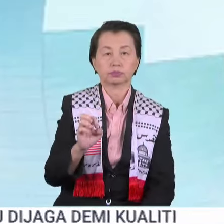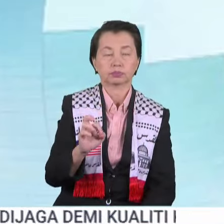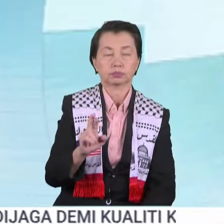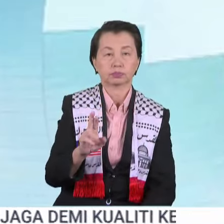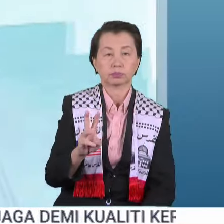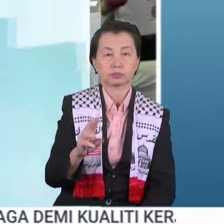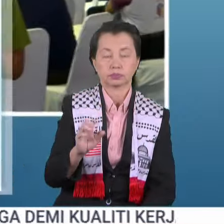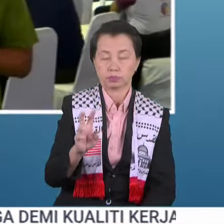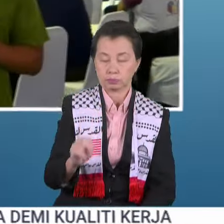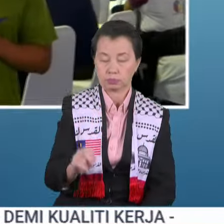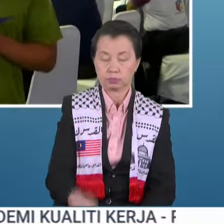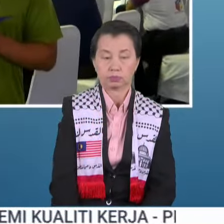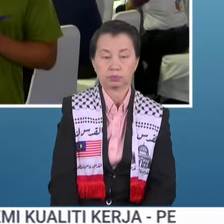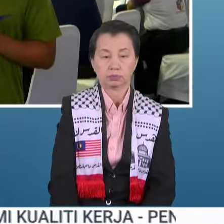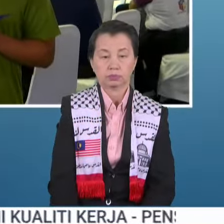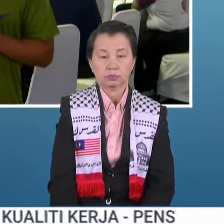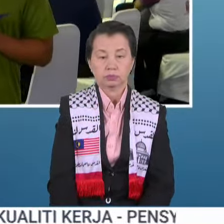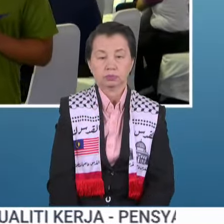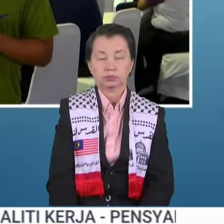Erwin.